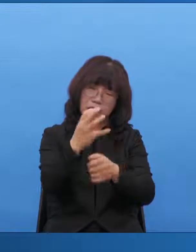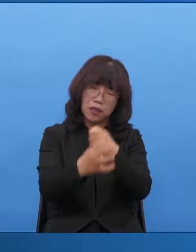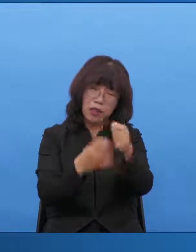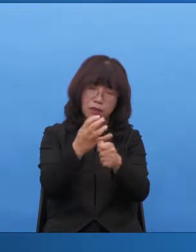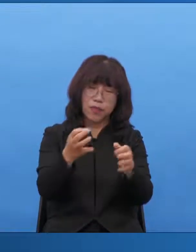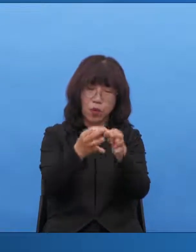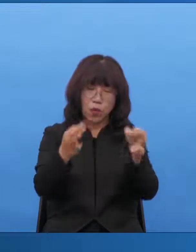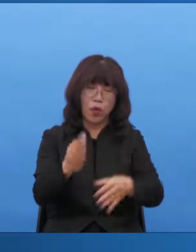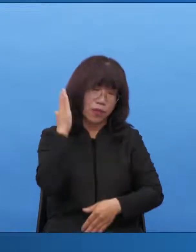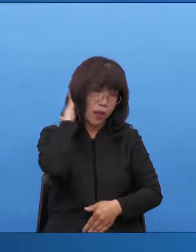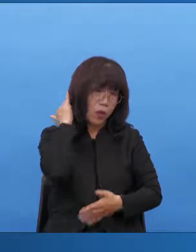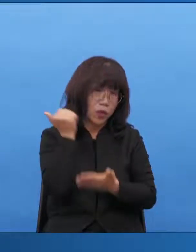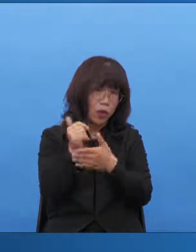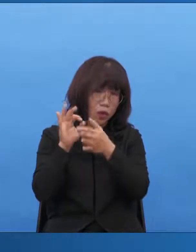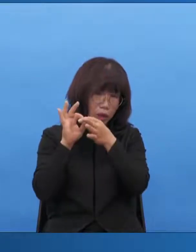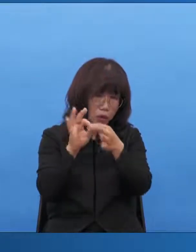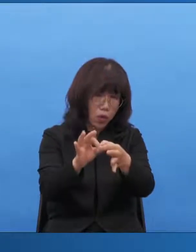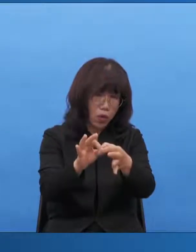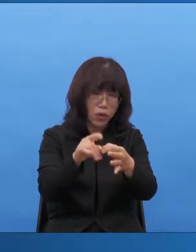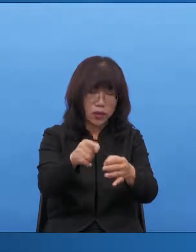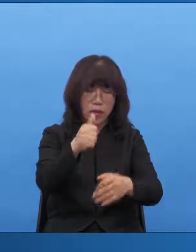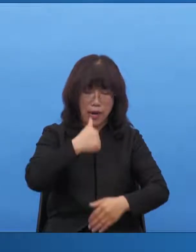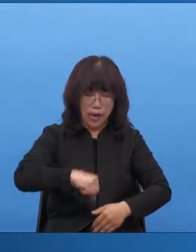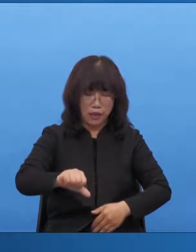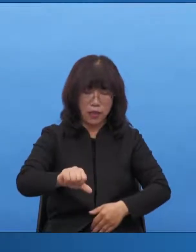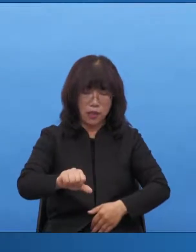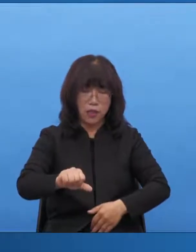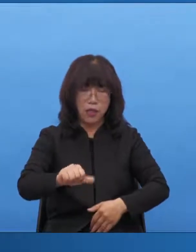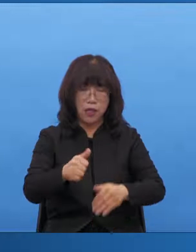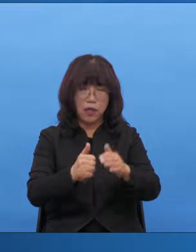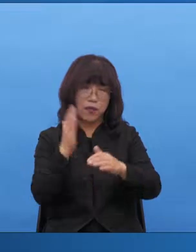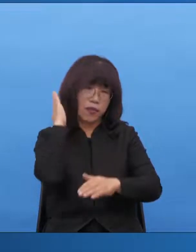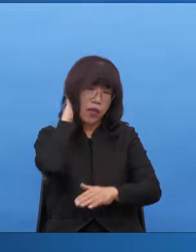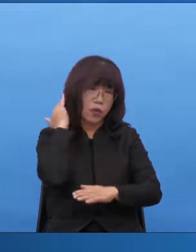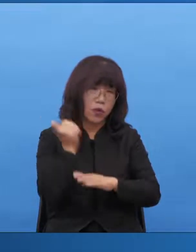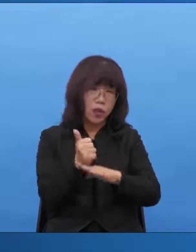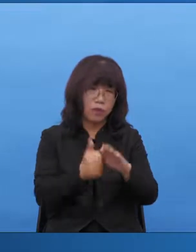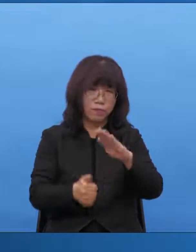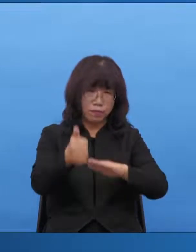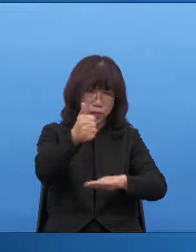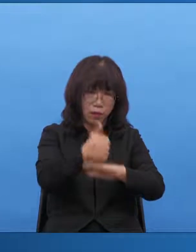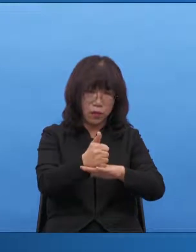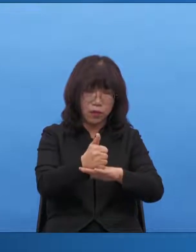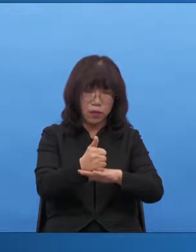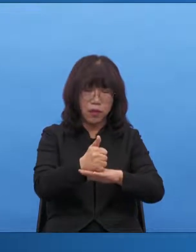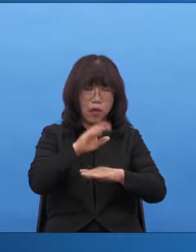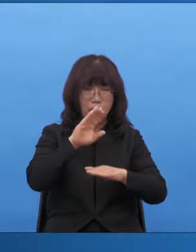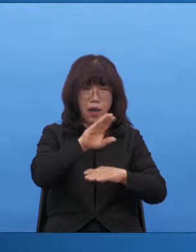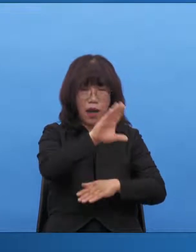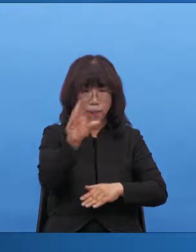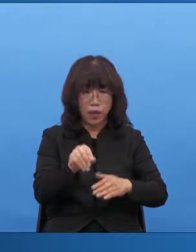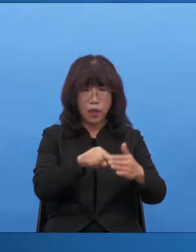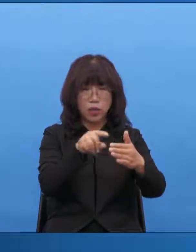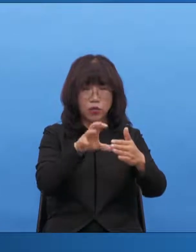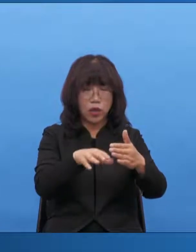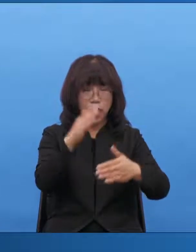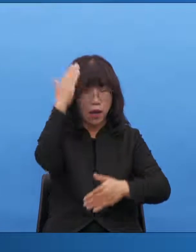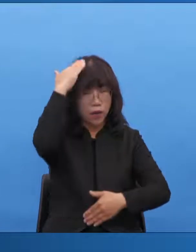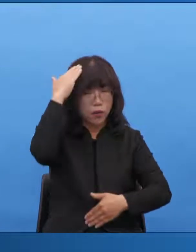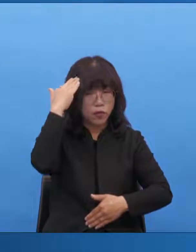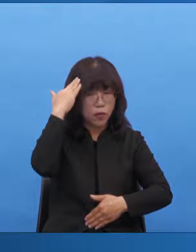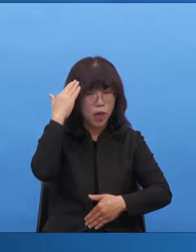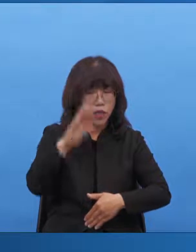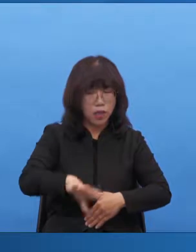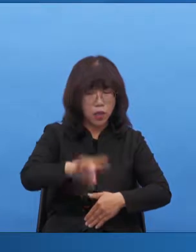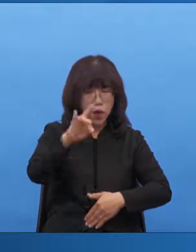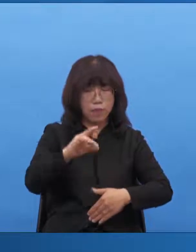유지했습니다. 현재는 그의 아들인 알리 봉고가 대를 이어 대통령을 하고 있습니다. 가봉은 아프리카 국가 중 한국과 최초로 수교한 나라이며